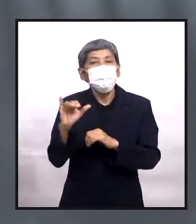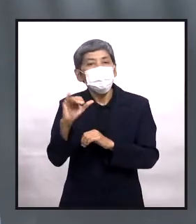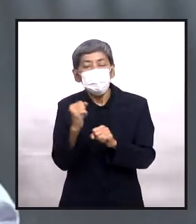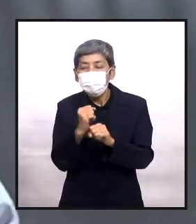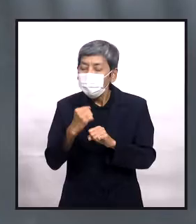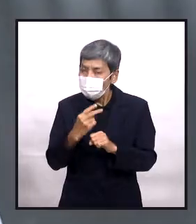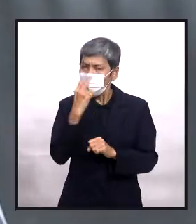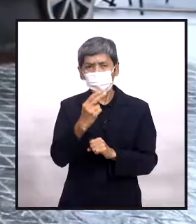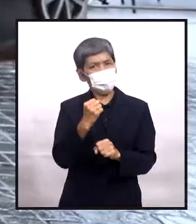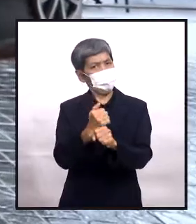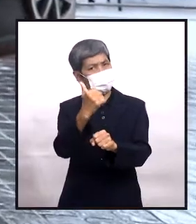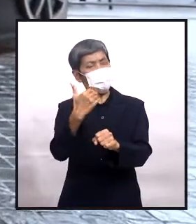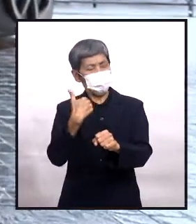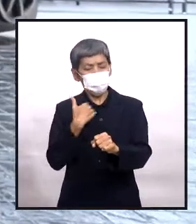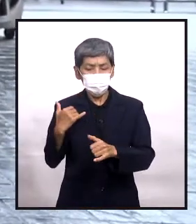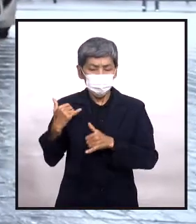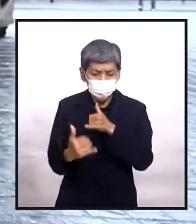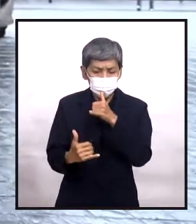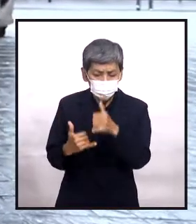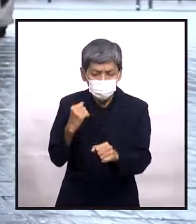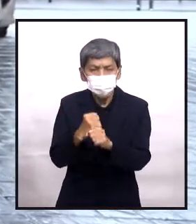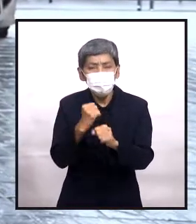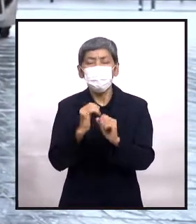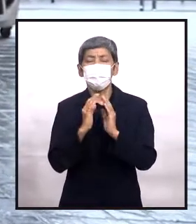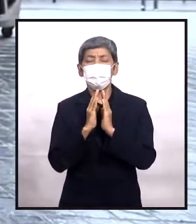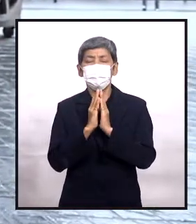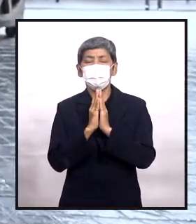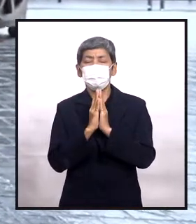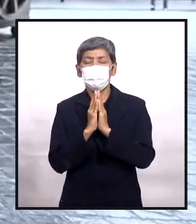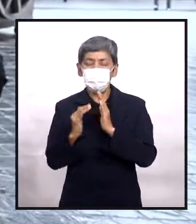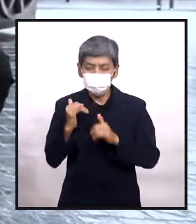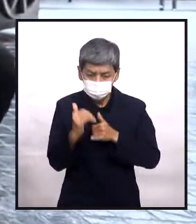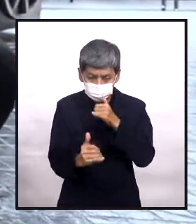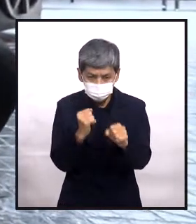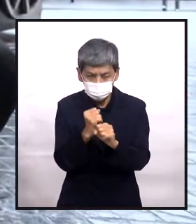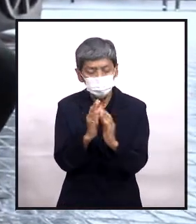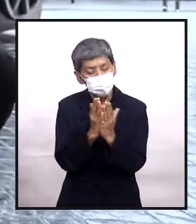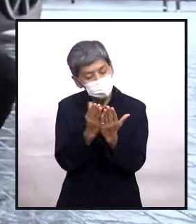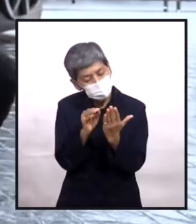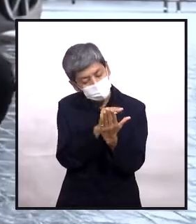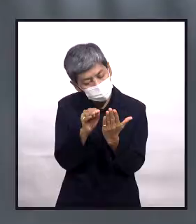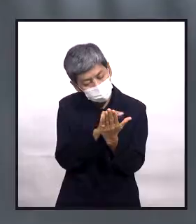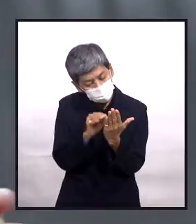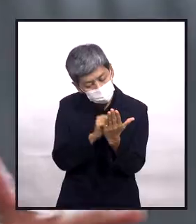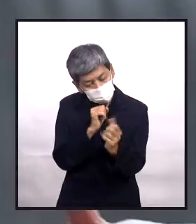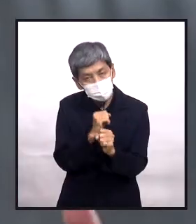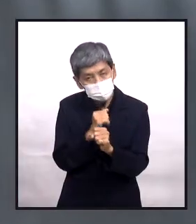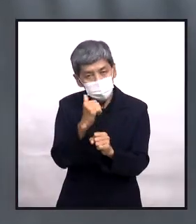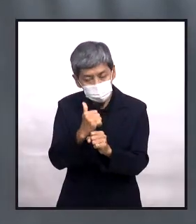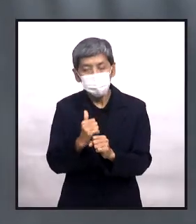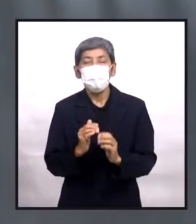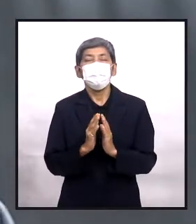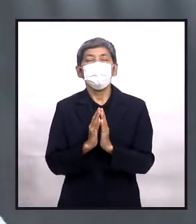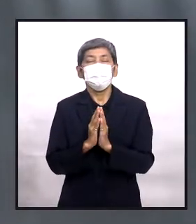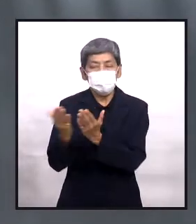ญาติธรรมที่เขาเห็นประโยชน์ก็เลยมามีเรื่องของกิจกรรมธรรมะคนมาอ่านหนังสือและอยากฟังสดเราก็ขอเ